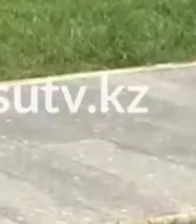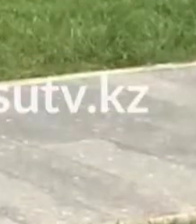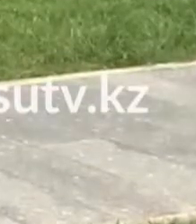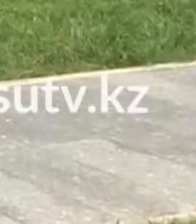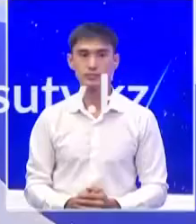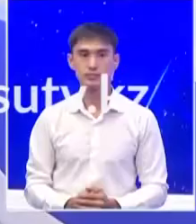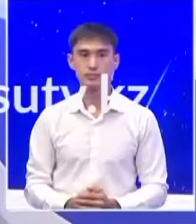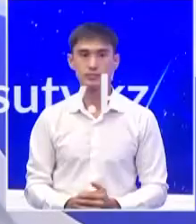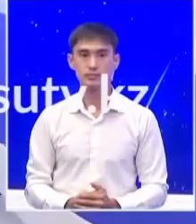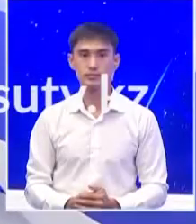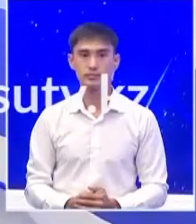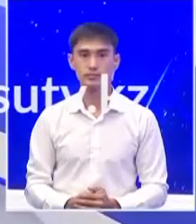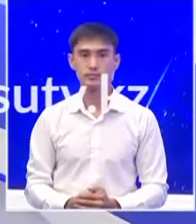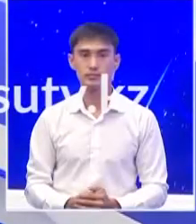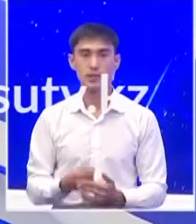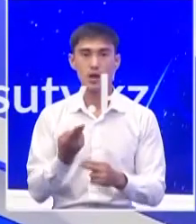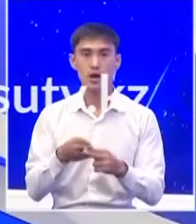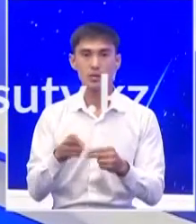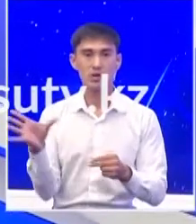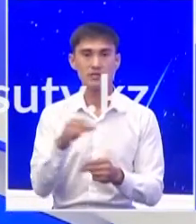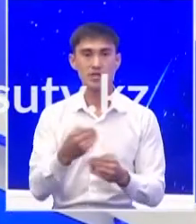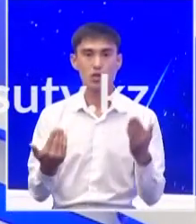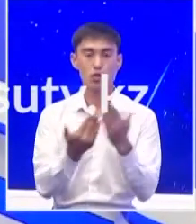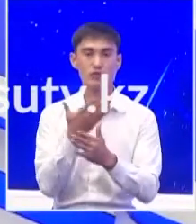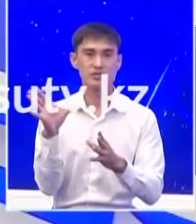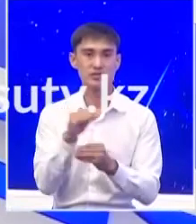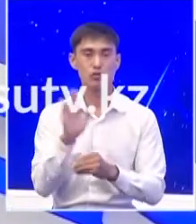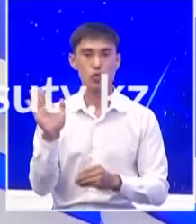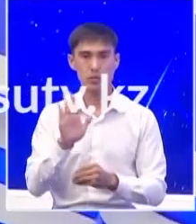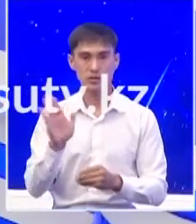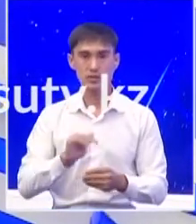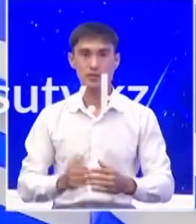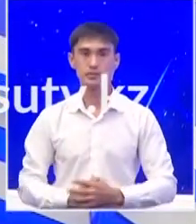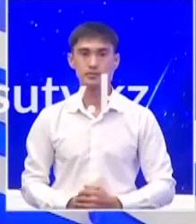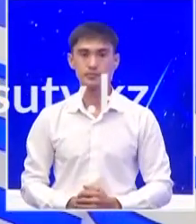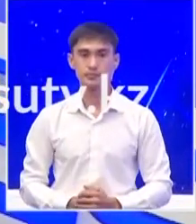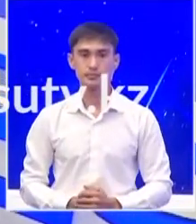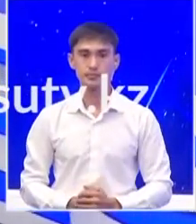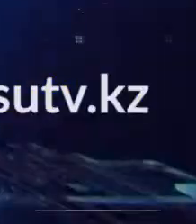Это были все новости. Всего доброго. До свидания.